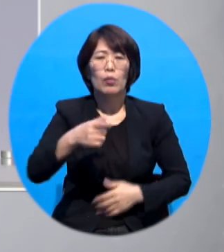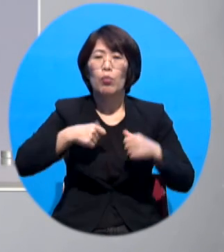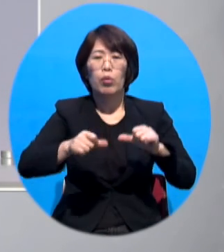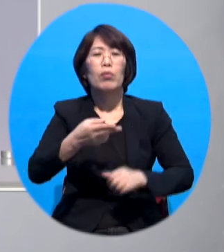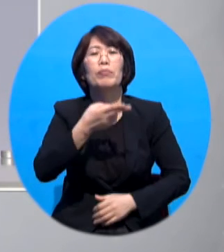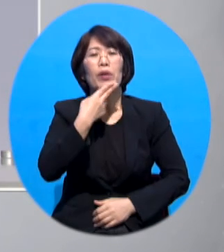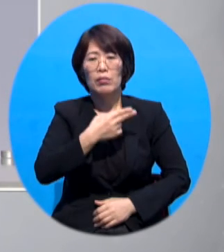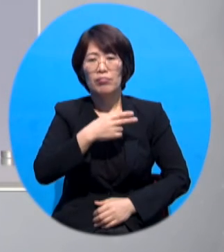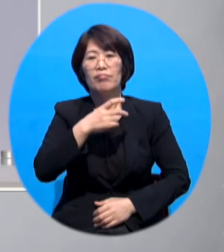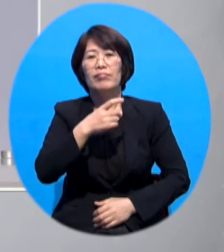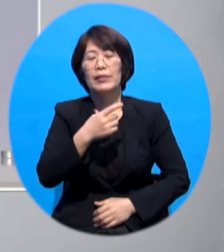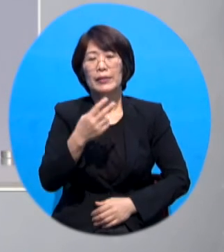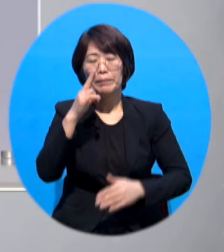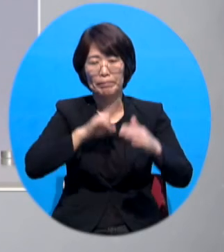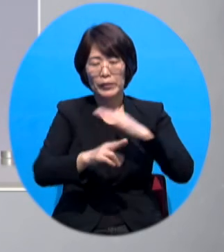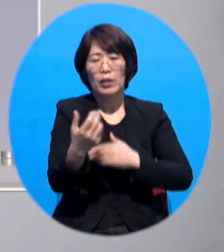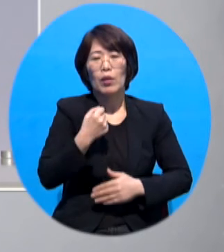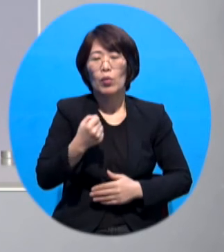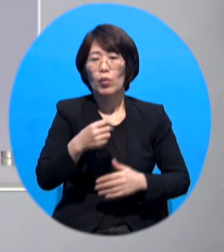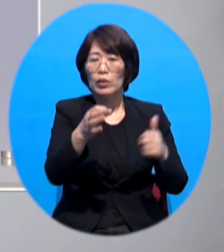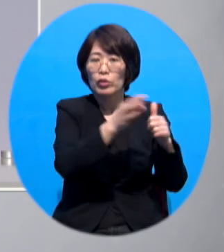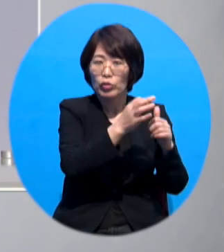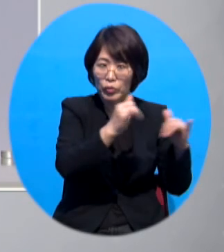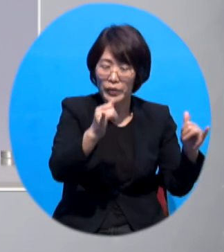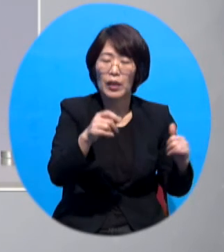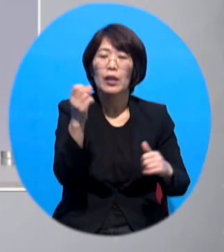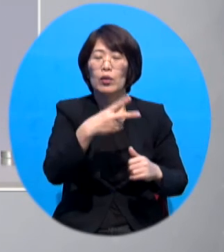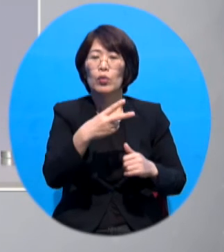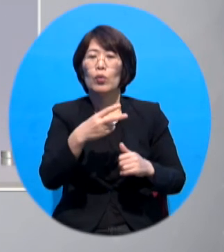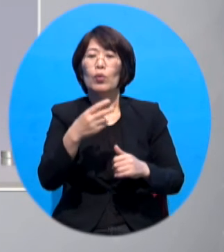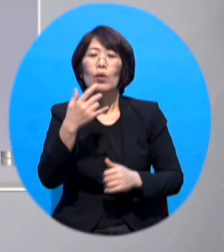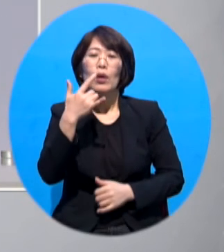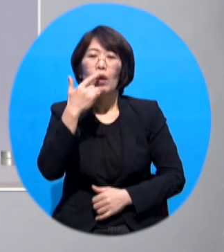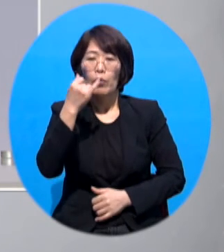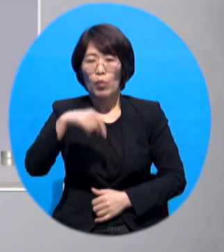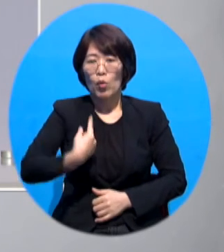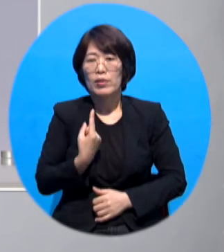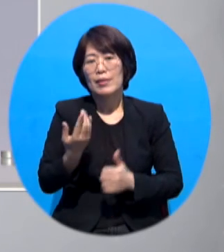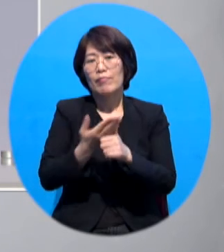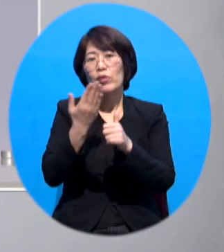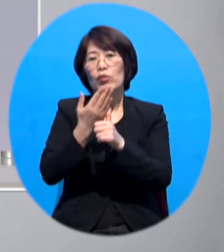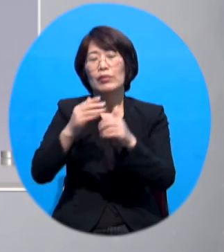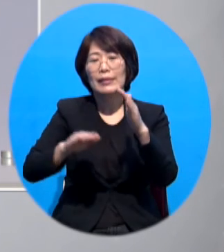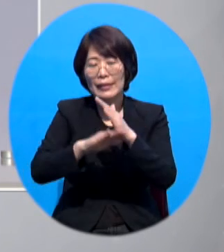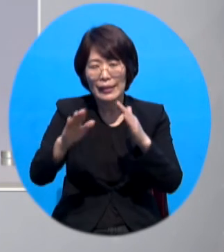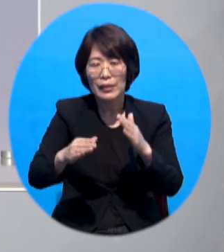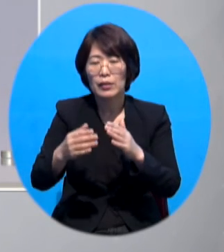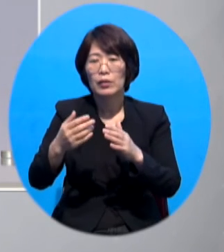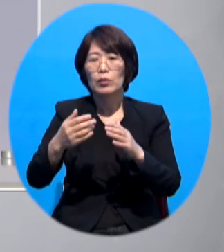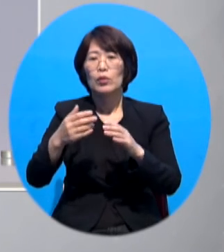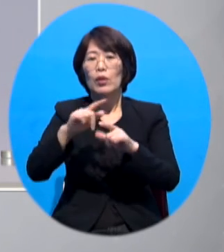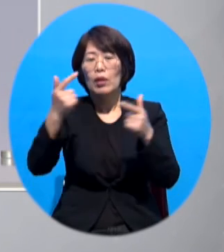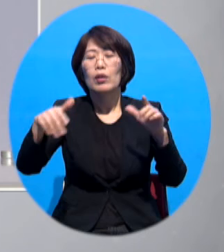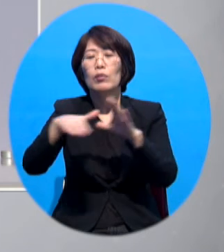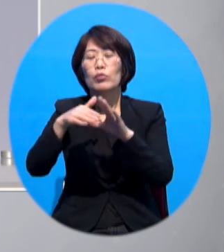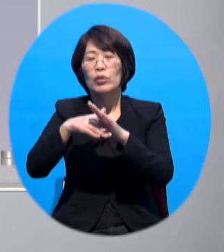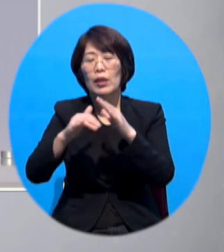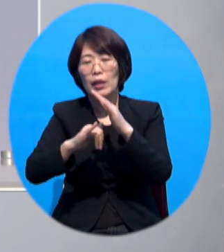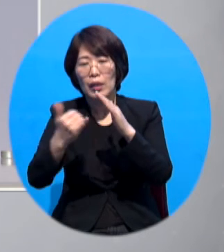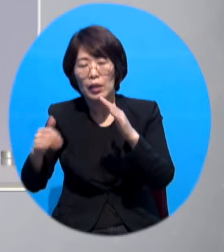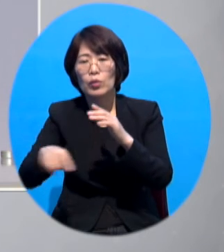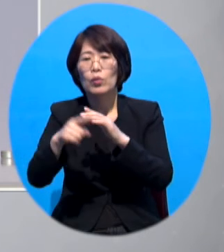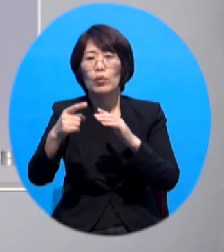관점에서 어 기초생활수급자 한부모 조선 다문화 장애의 기 창녀